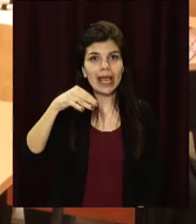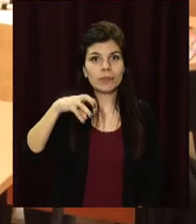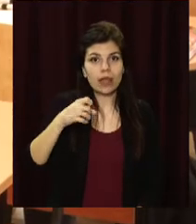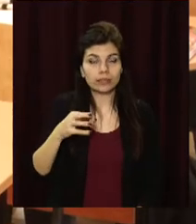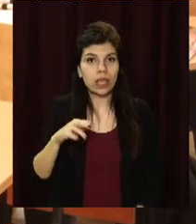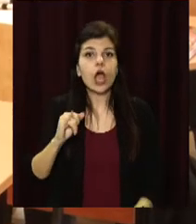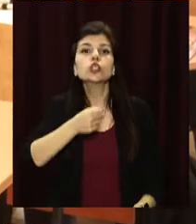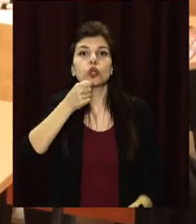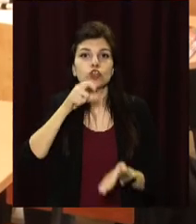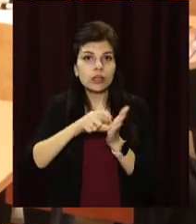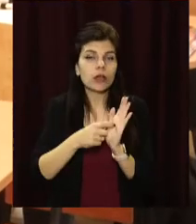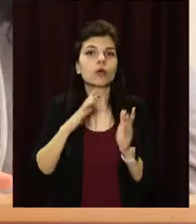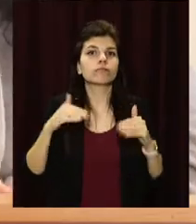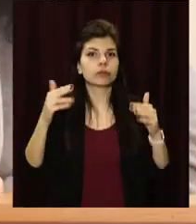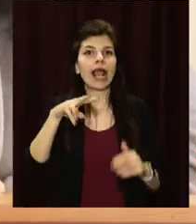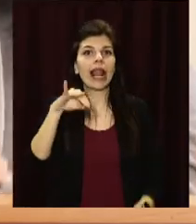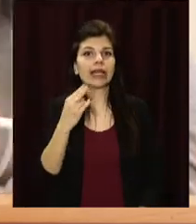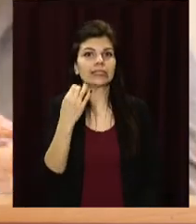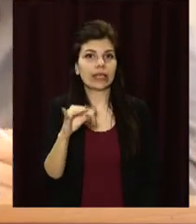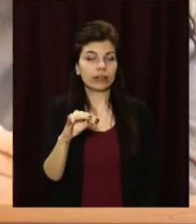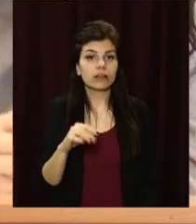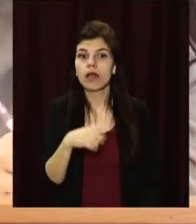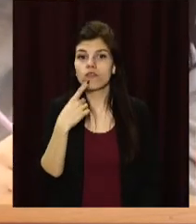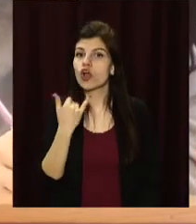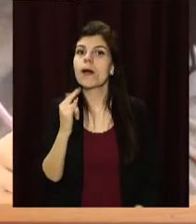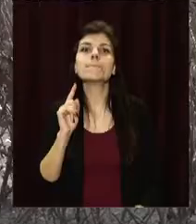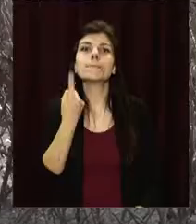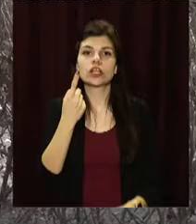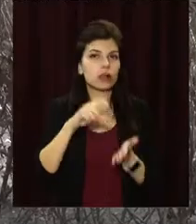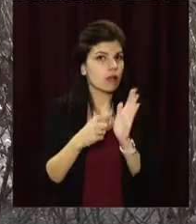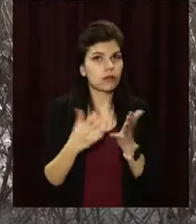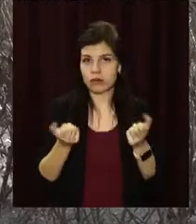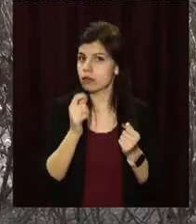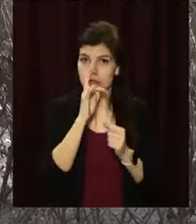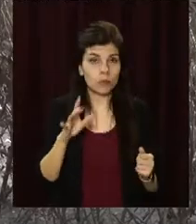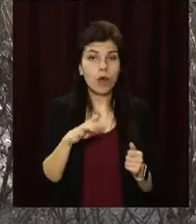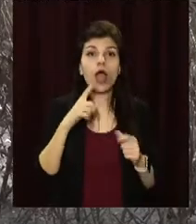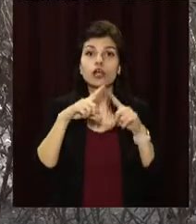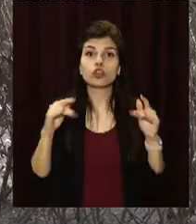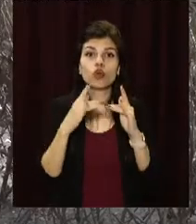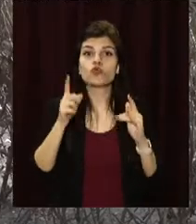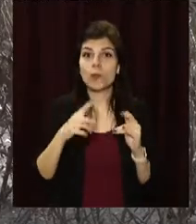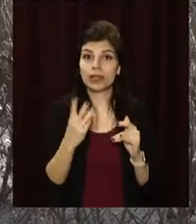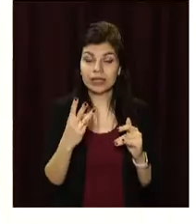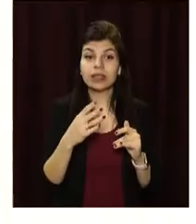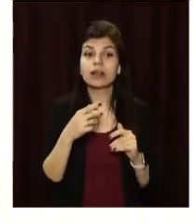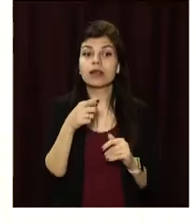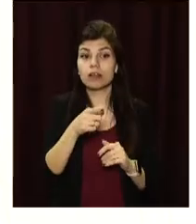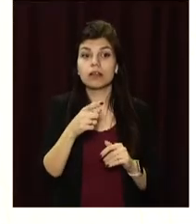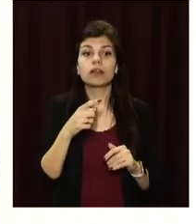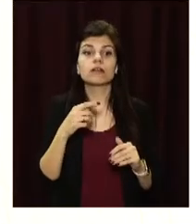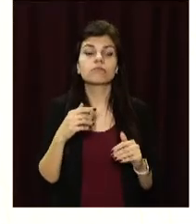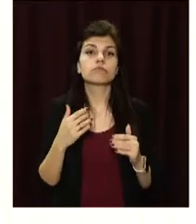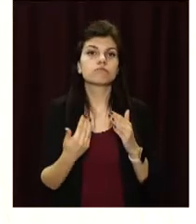– у ліцеях. Тому вже цьогоріч вони не набиратимуть першачків. А ось колишня санаторна школа-інтернат номер 3 на нові освітні рейки перейшла торік